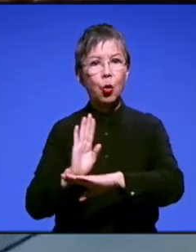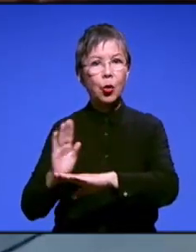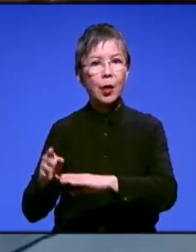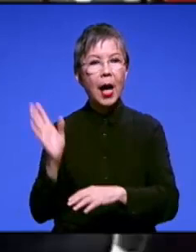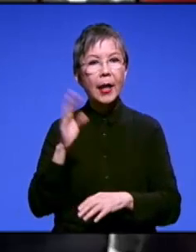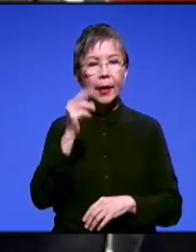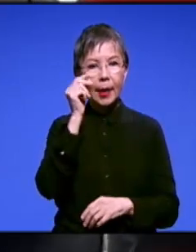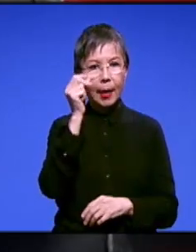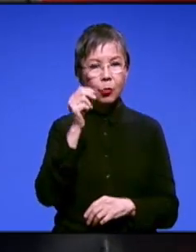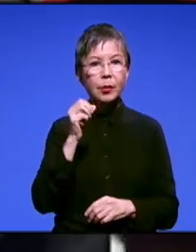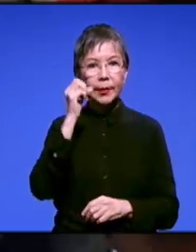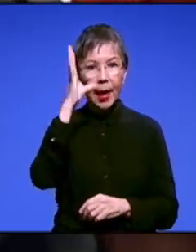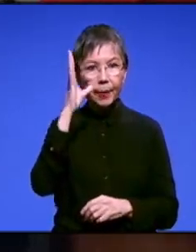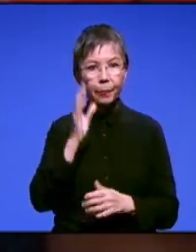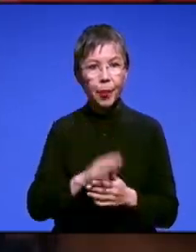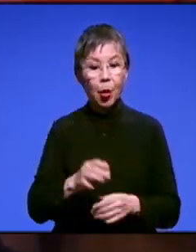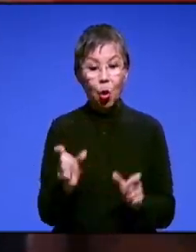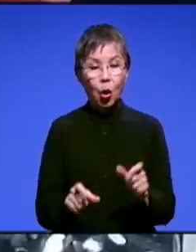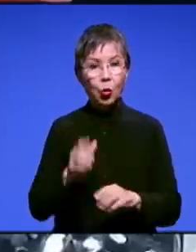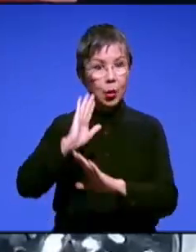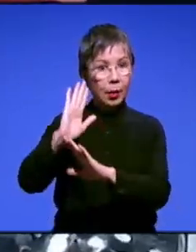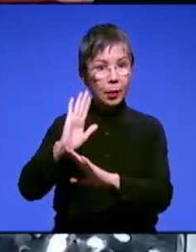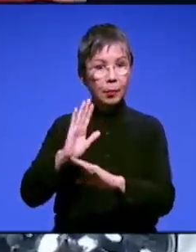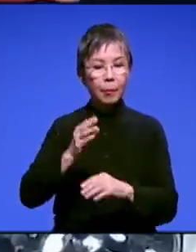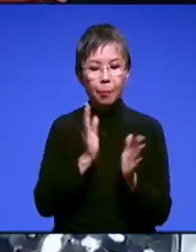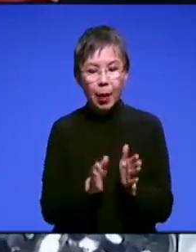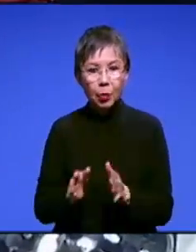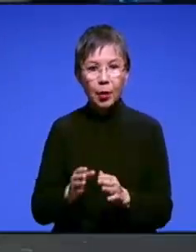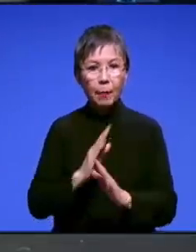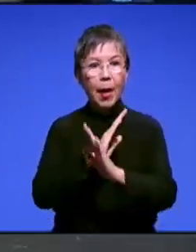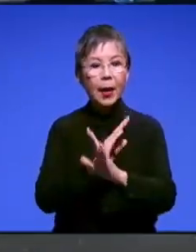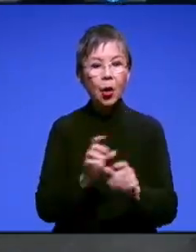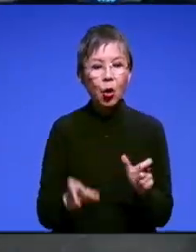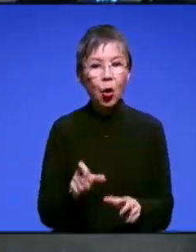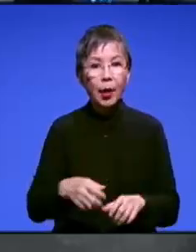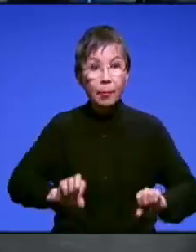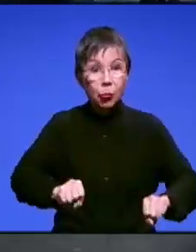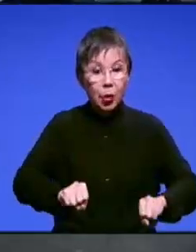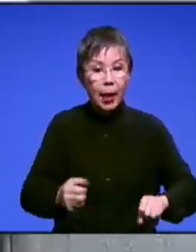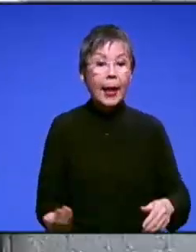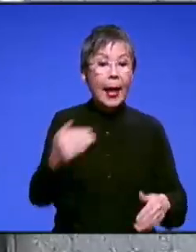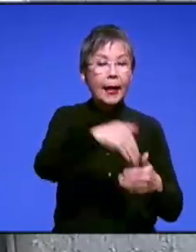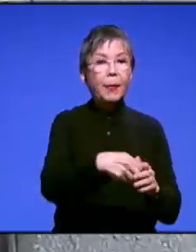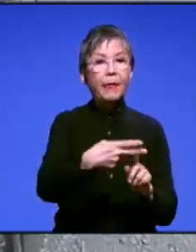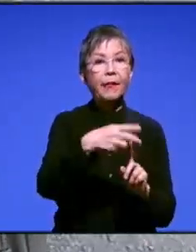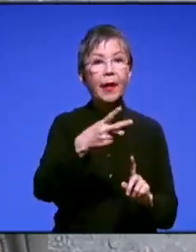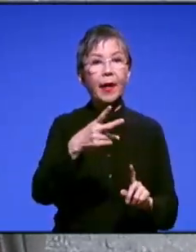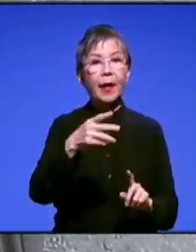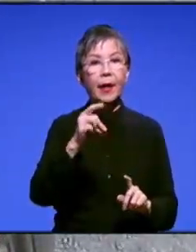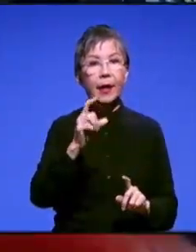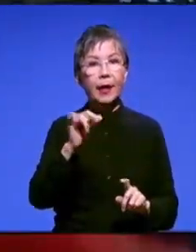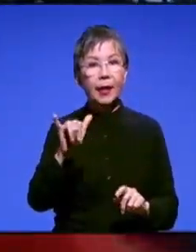Rabu siang. Mereka menolak aturan Syah Bandar yang melarang pemudik bersepeda motor naik ke kapal feri